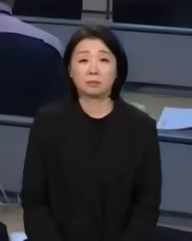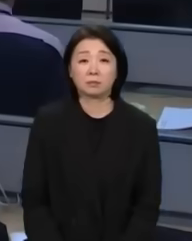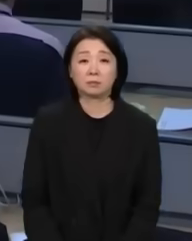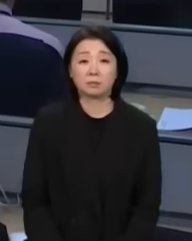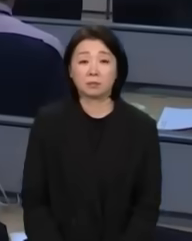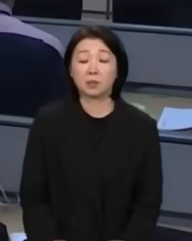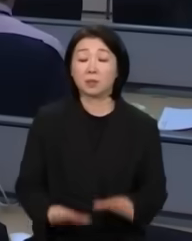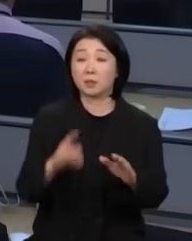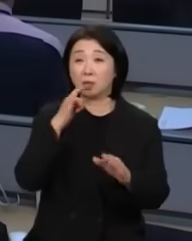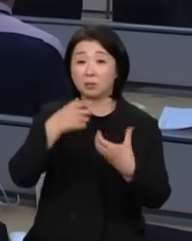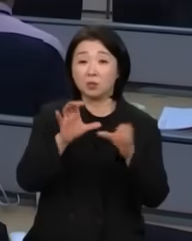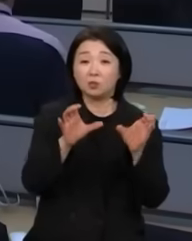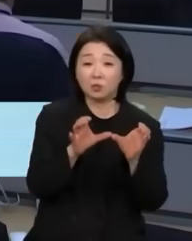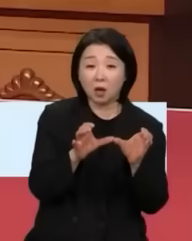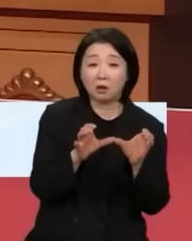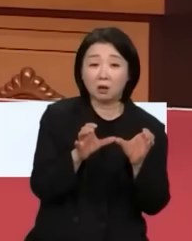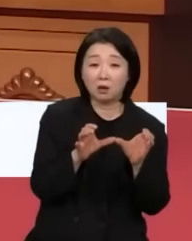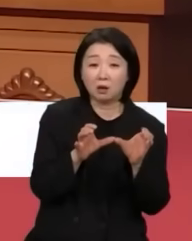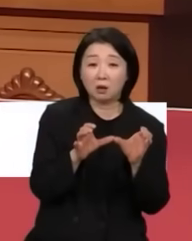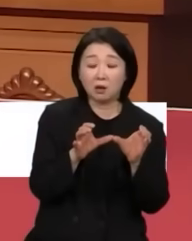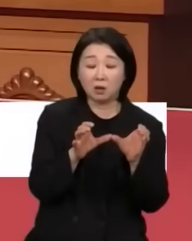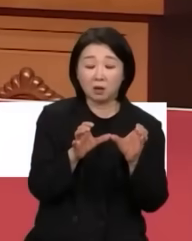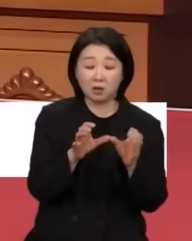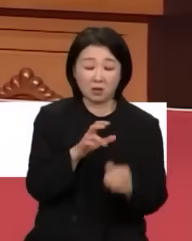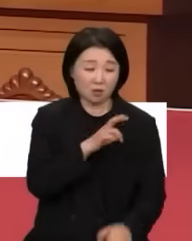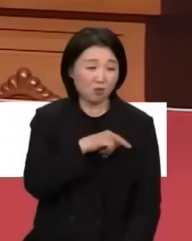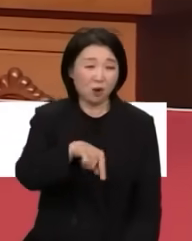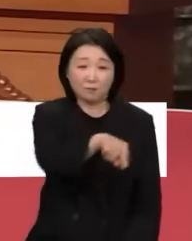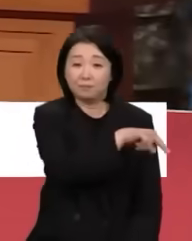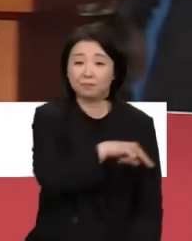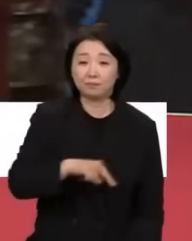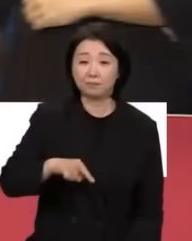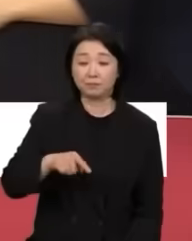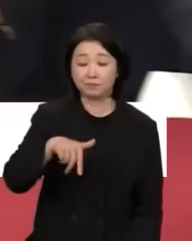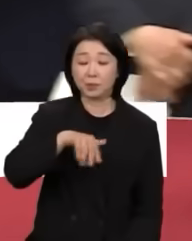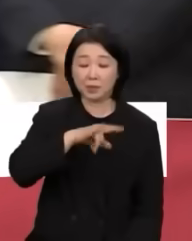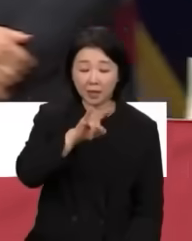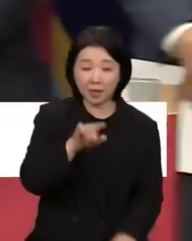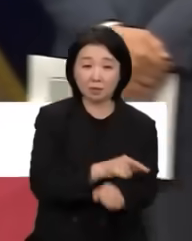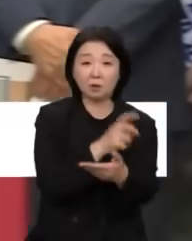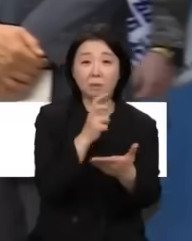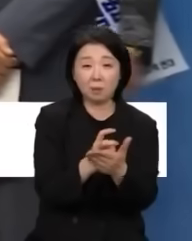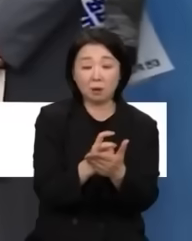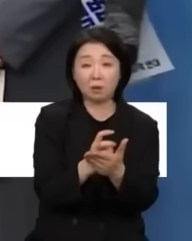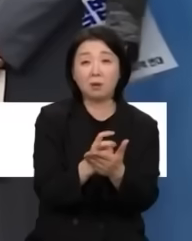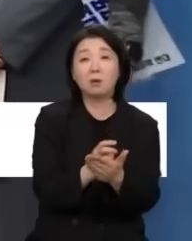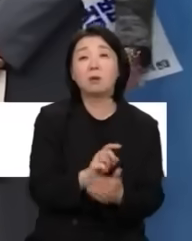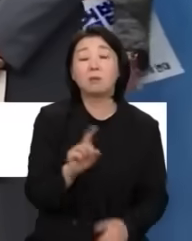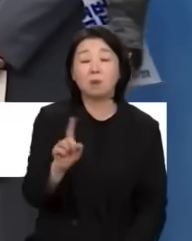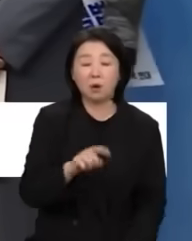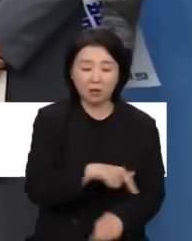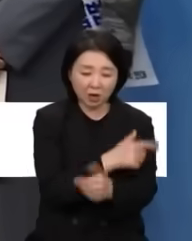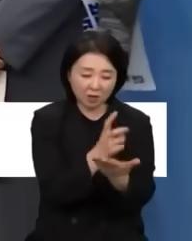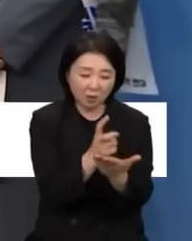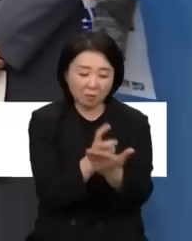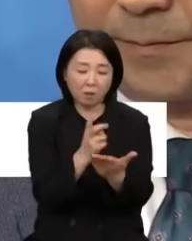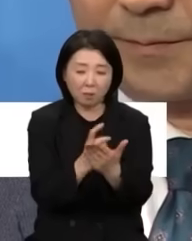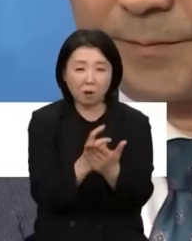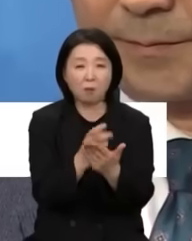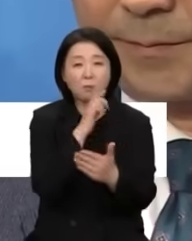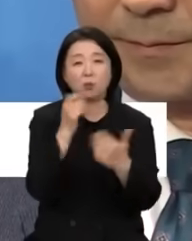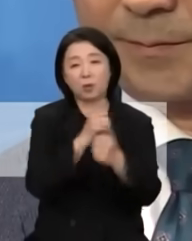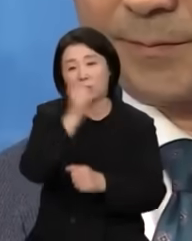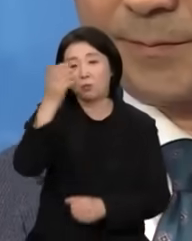네, 현재 민주당 등 범야권 의원들만으로도 최상병 특검법 등 법안들의 본회의 통과가 가능한 상황입니다.